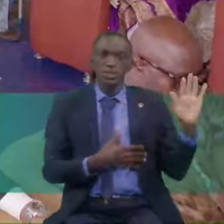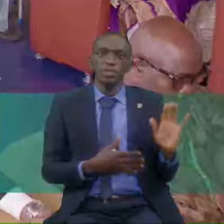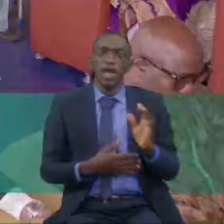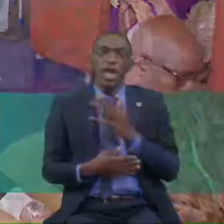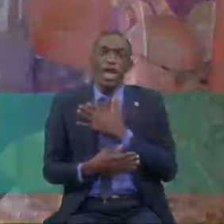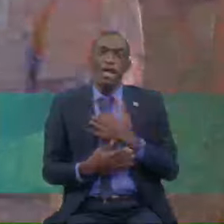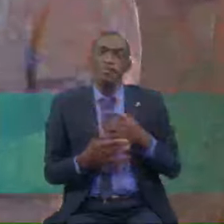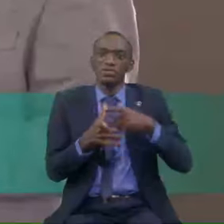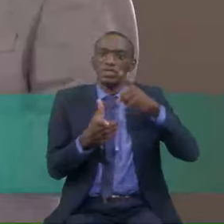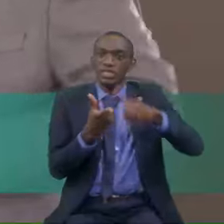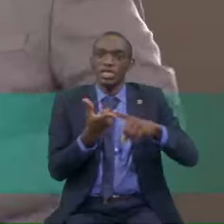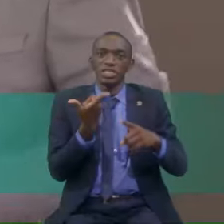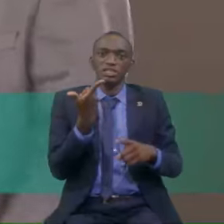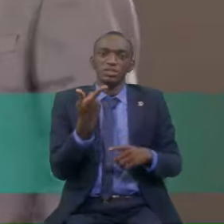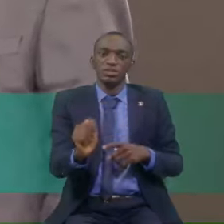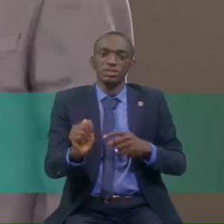Et c'est la dynamite.